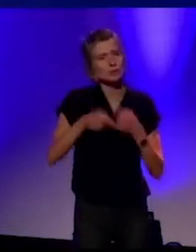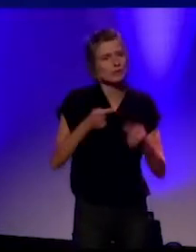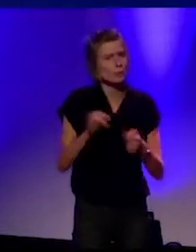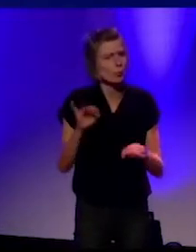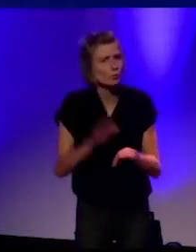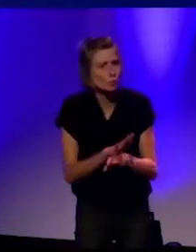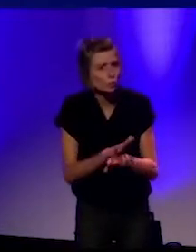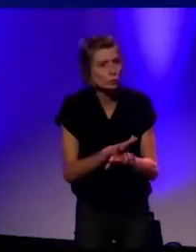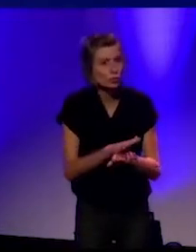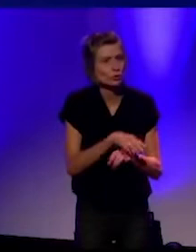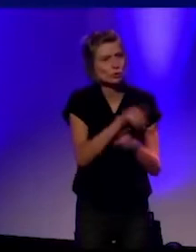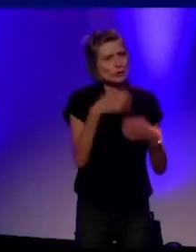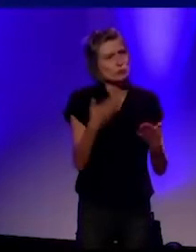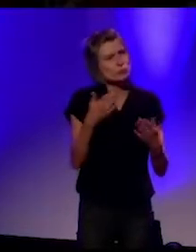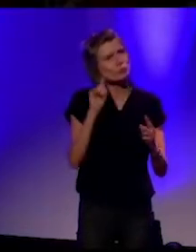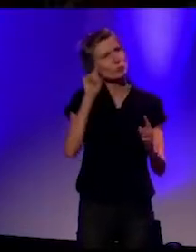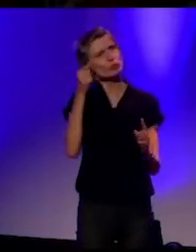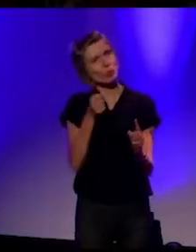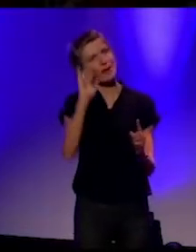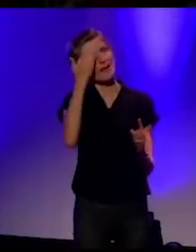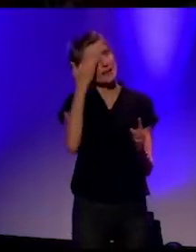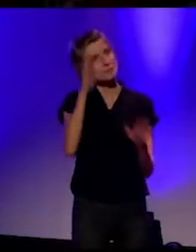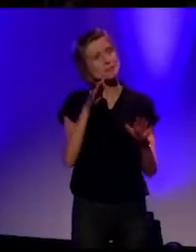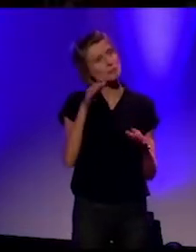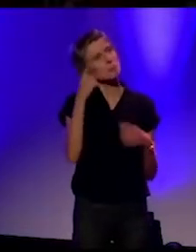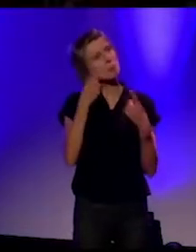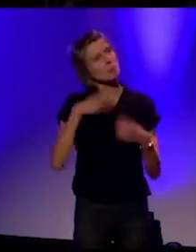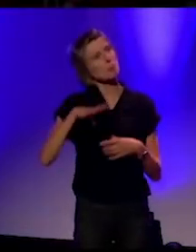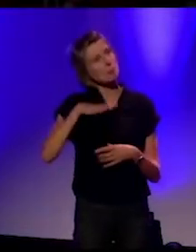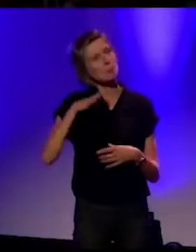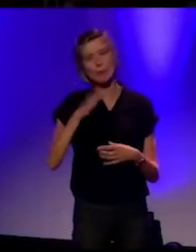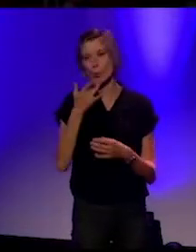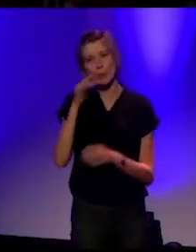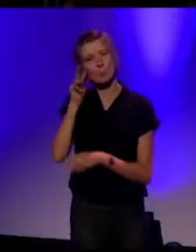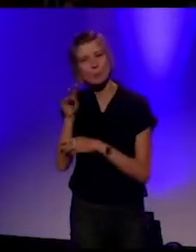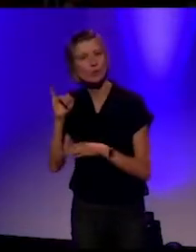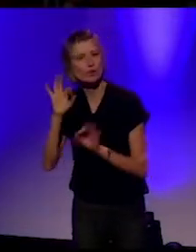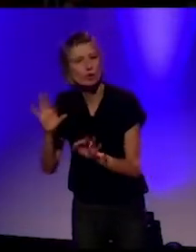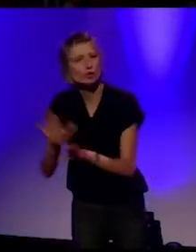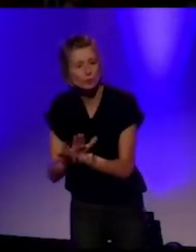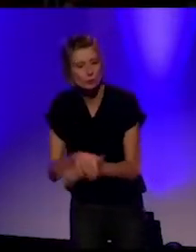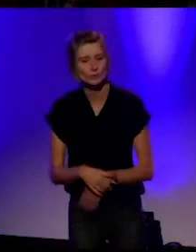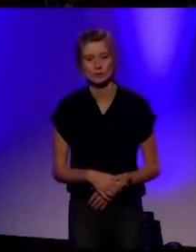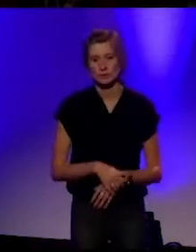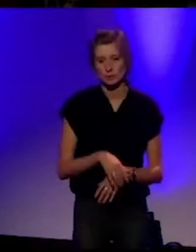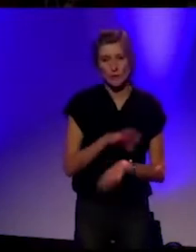staat. Mocht u misleid zijn. Het gaat om behoorlijk wat, hoor. Het gaat om het werken rond vrouwenrechten